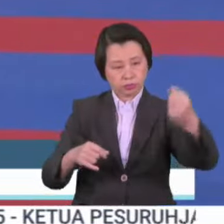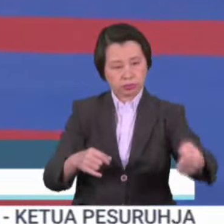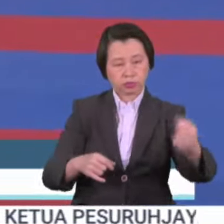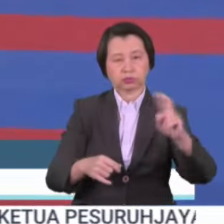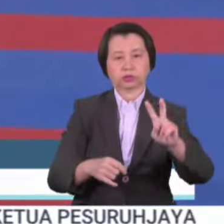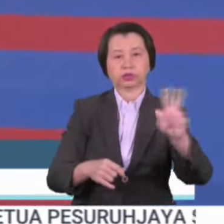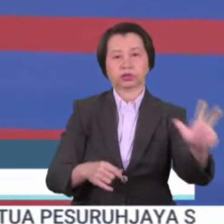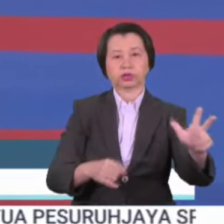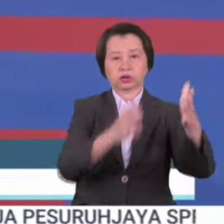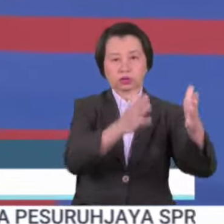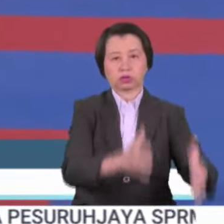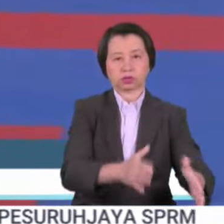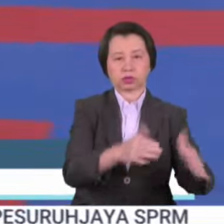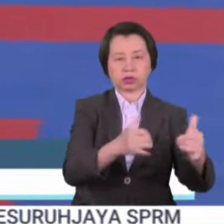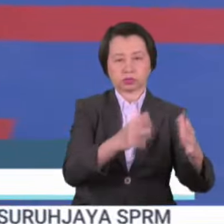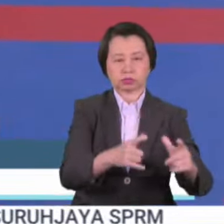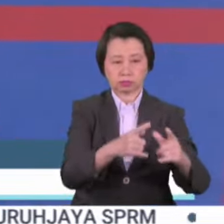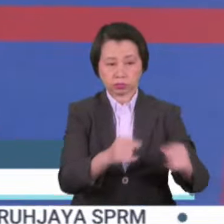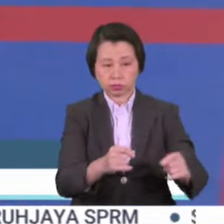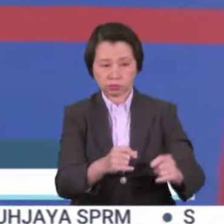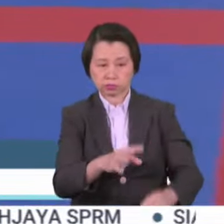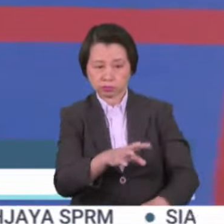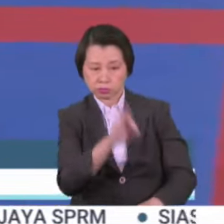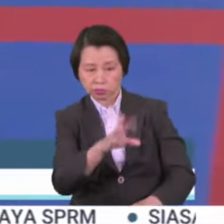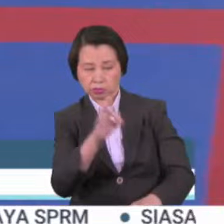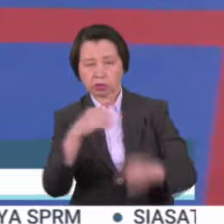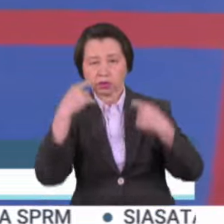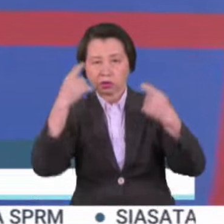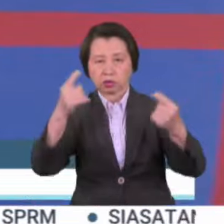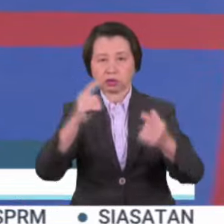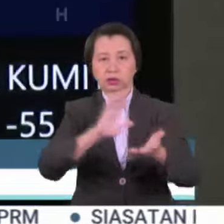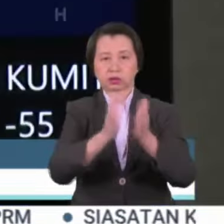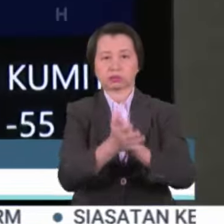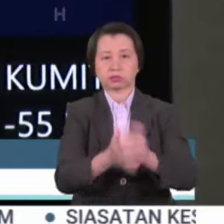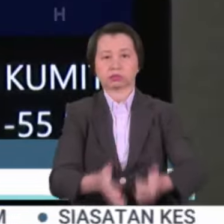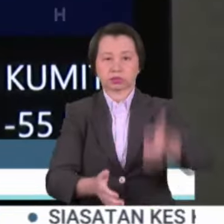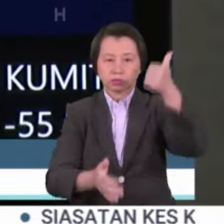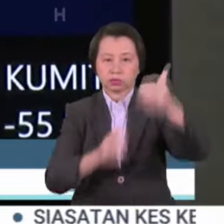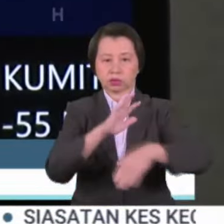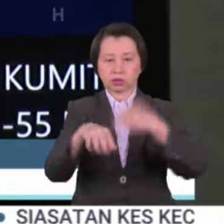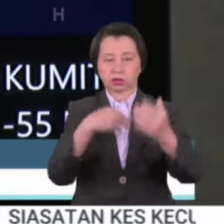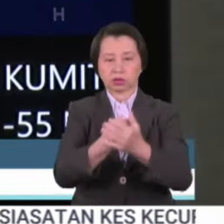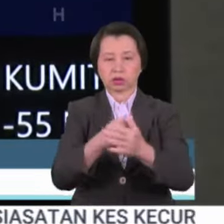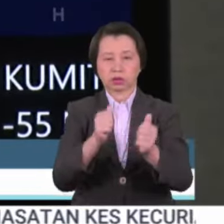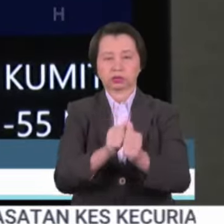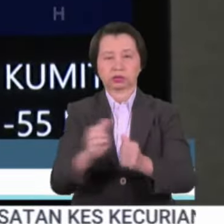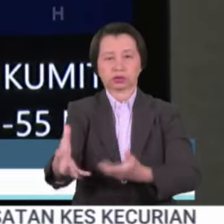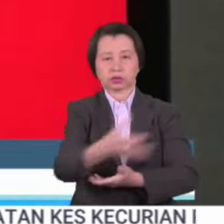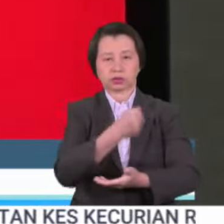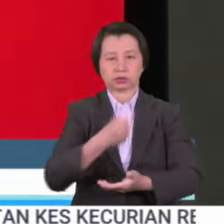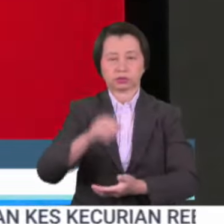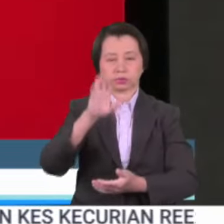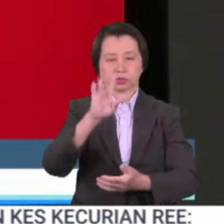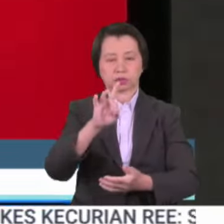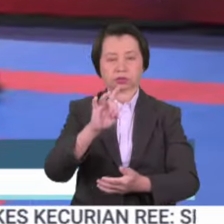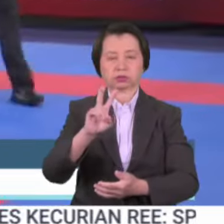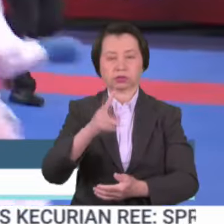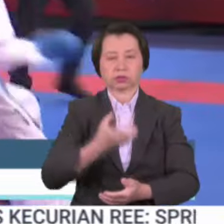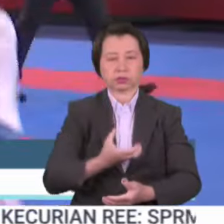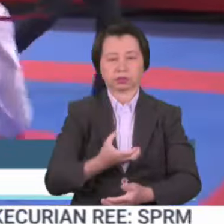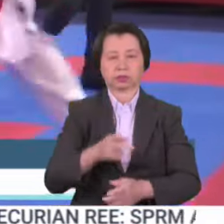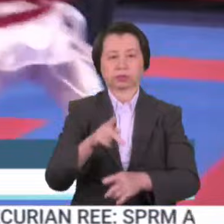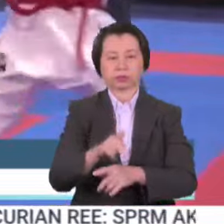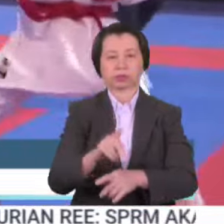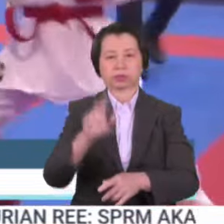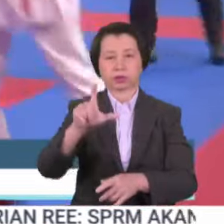23 atlet dan menjadi pilihan utama berdasarkan kejayaan muncul juara keseluruhan dengan kutipan 8 emas, 2 perak dan